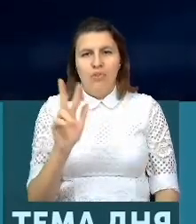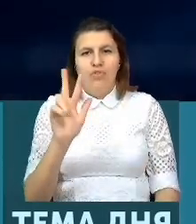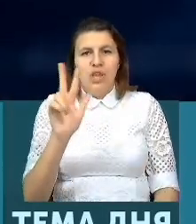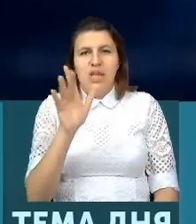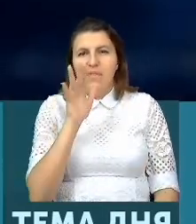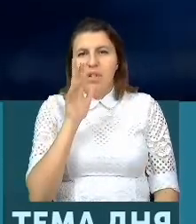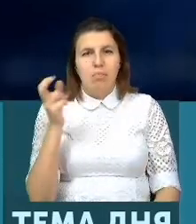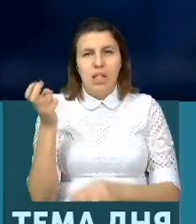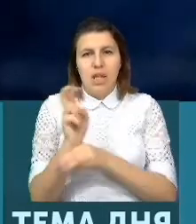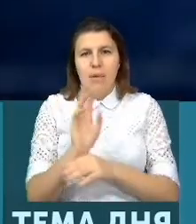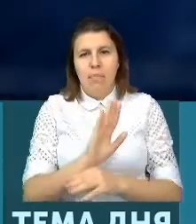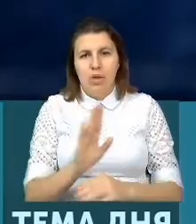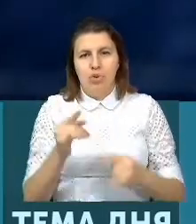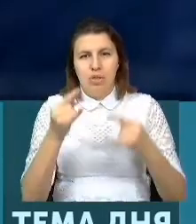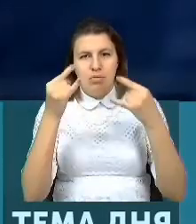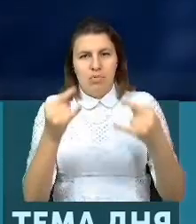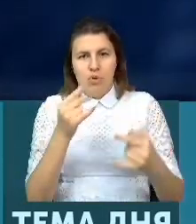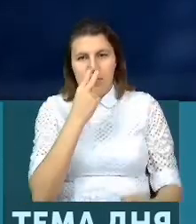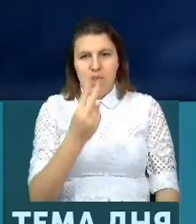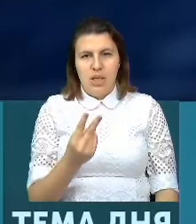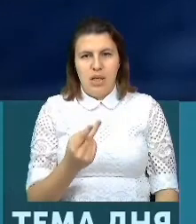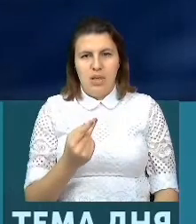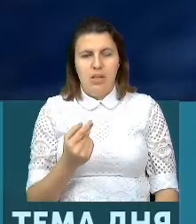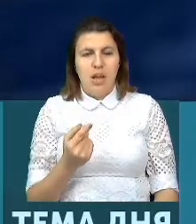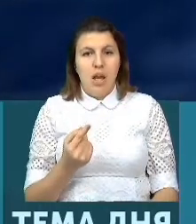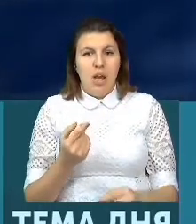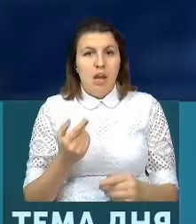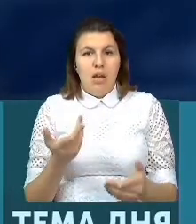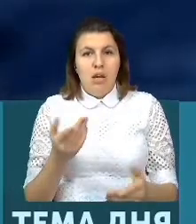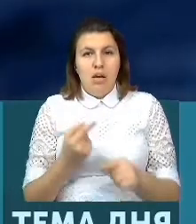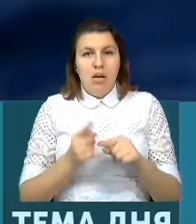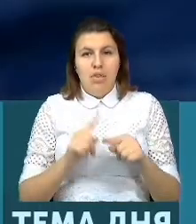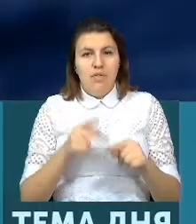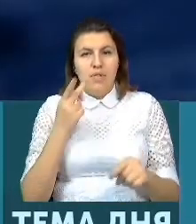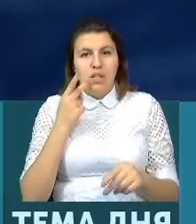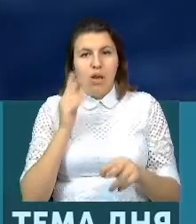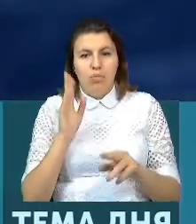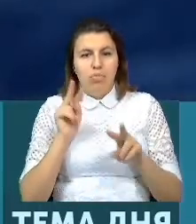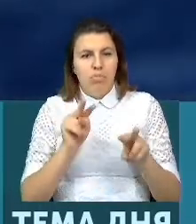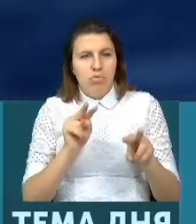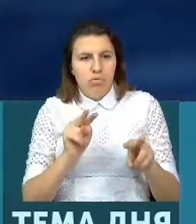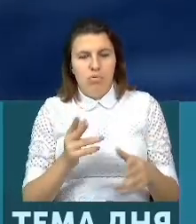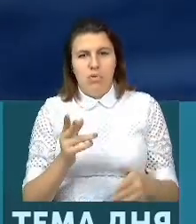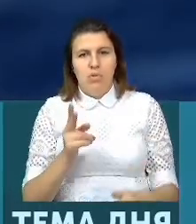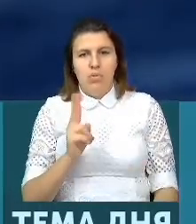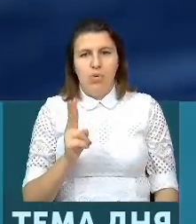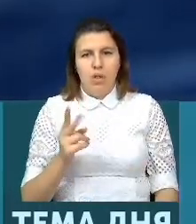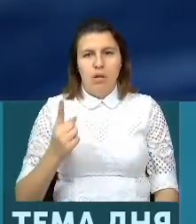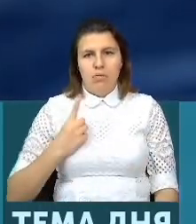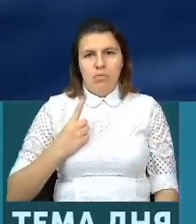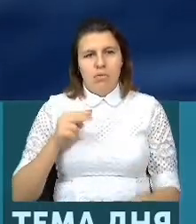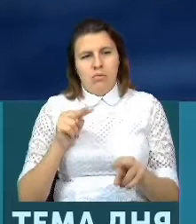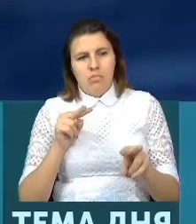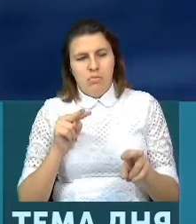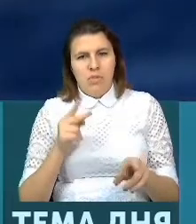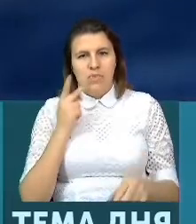кино не пойдет смотреть. Mm-hmm. Тем более, это опять-таки над вами всегда будет смотреть какой-то надзиратель и говорить, что такие